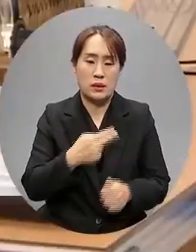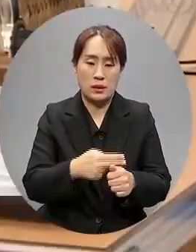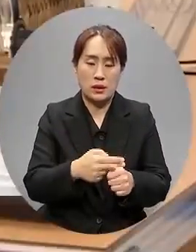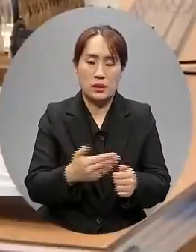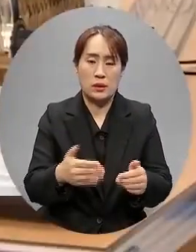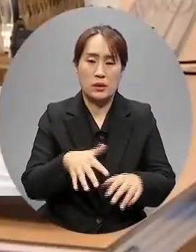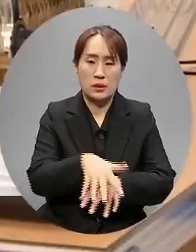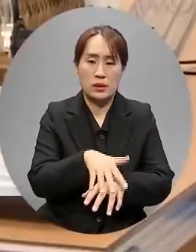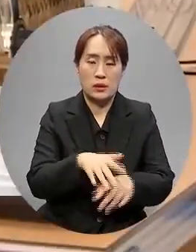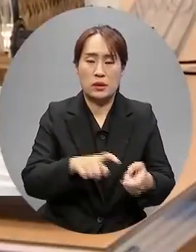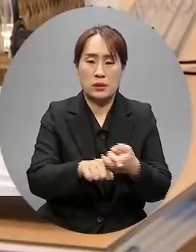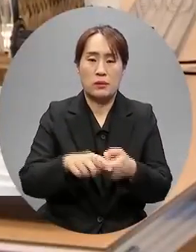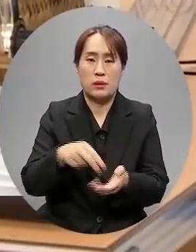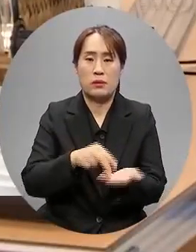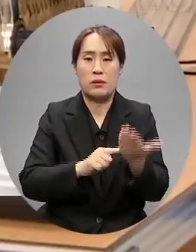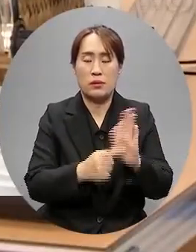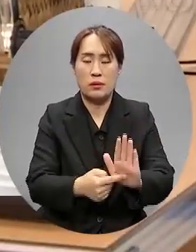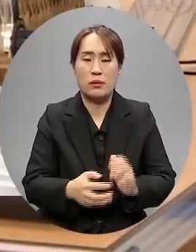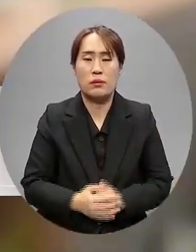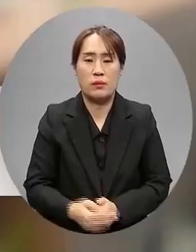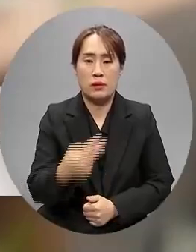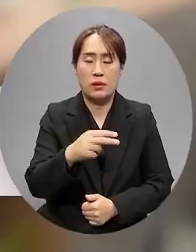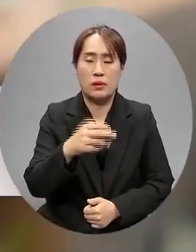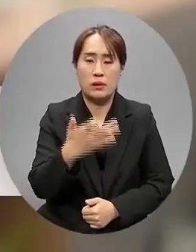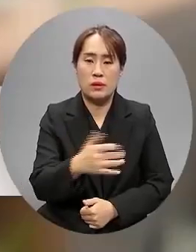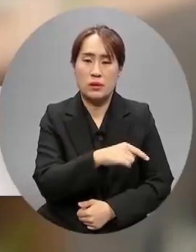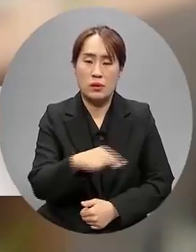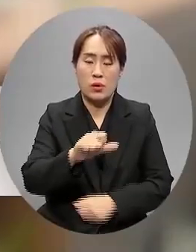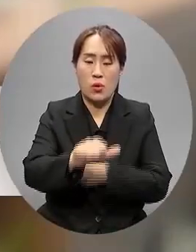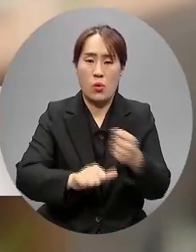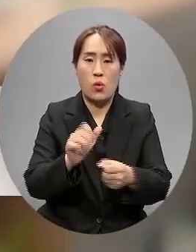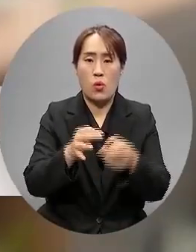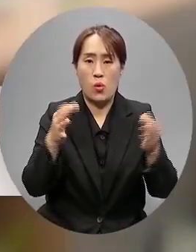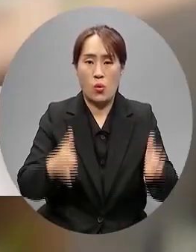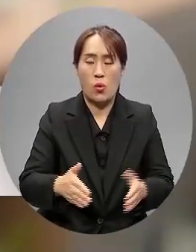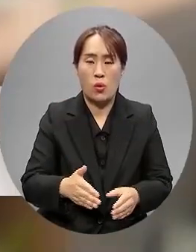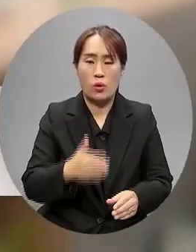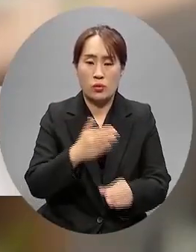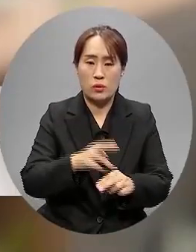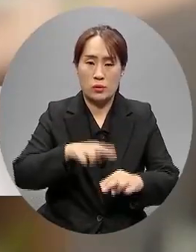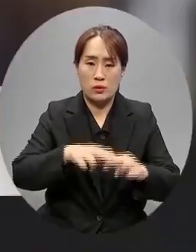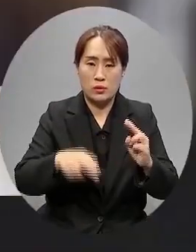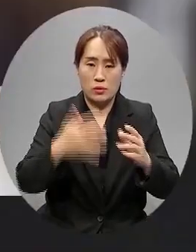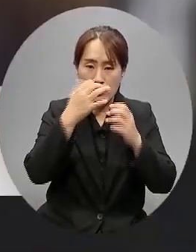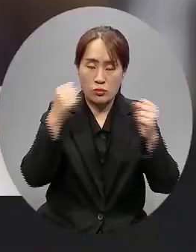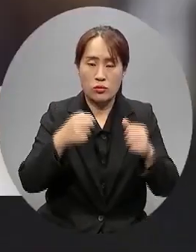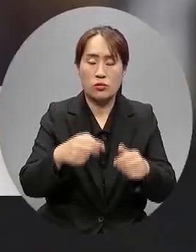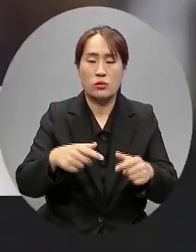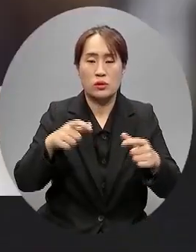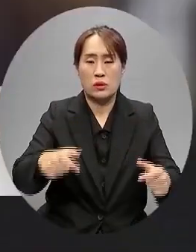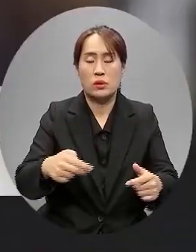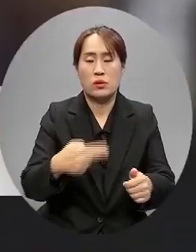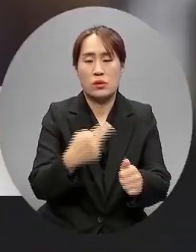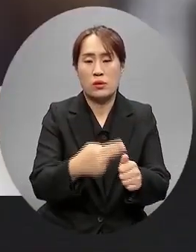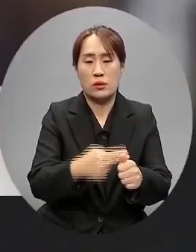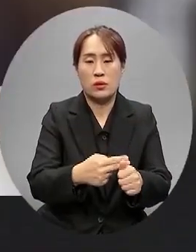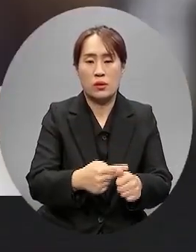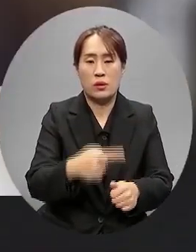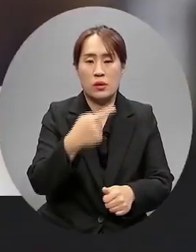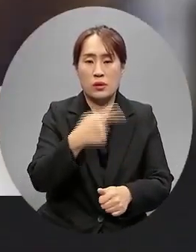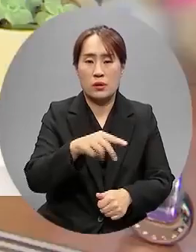노동조합 연맹에 따르면 지난 2019년부터 5년 동안 중도 퇴직한 충북의 교사는 모두